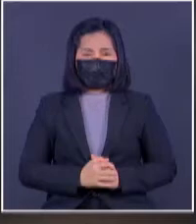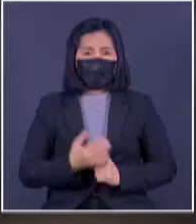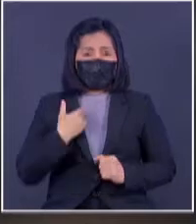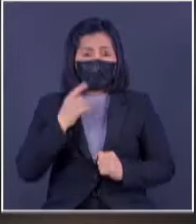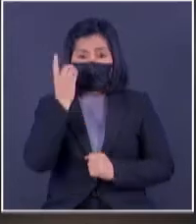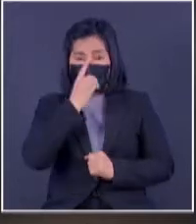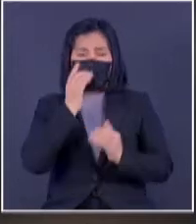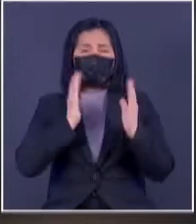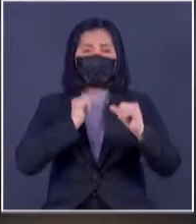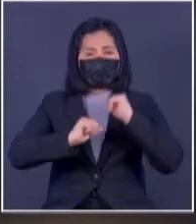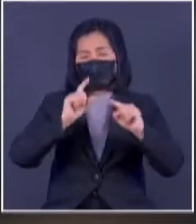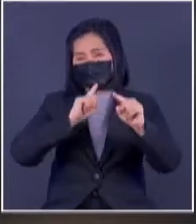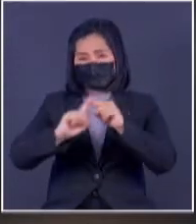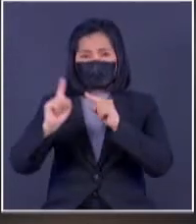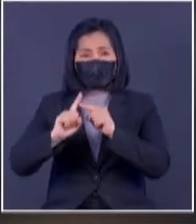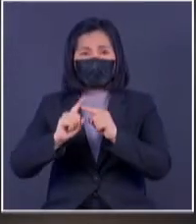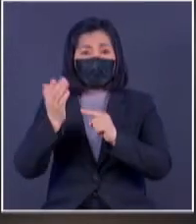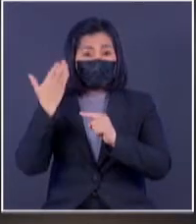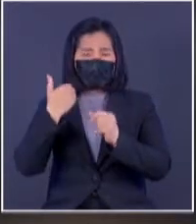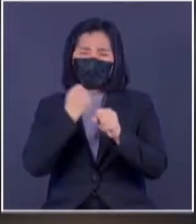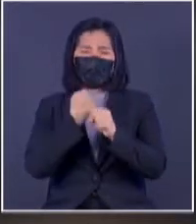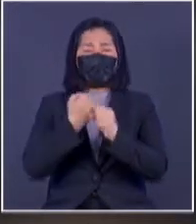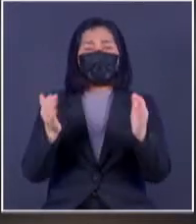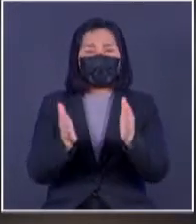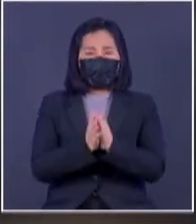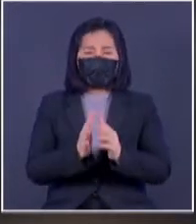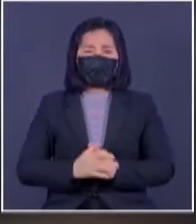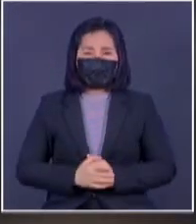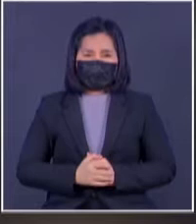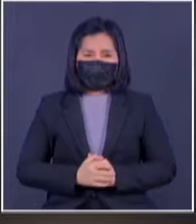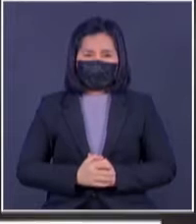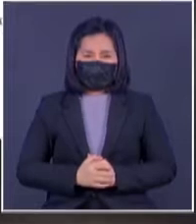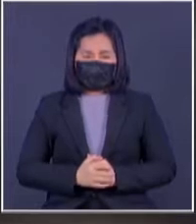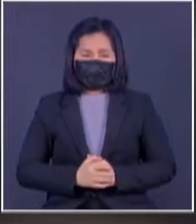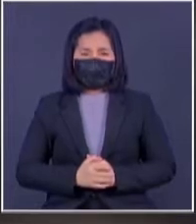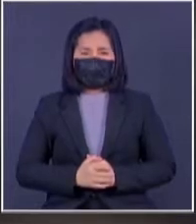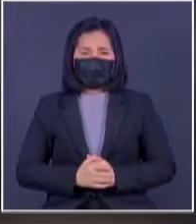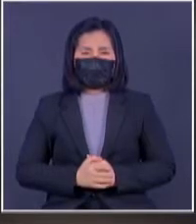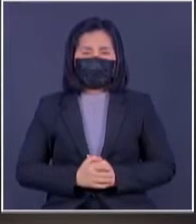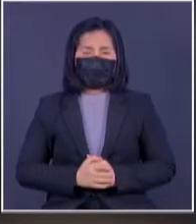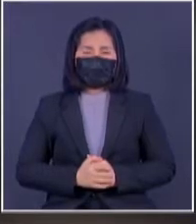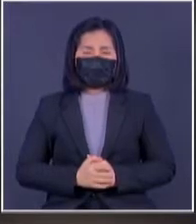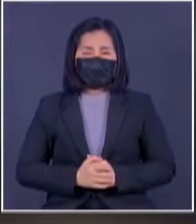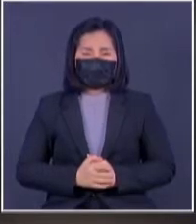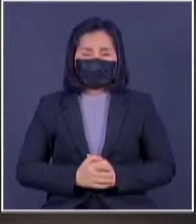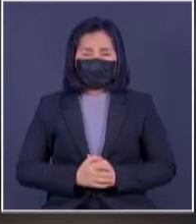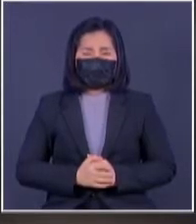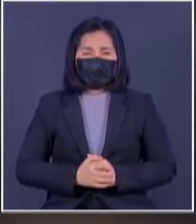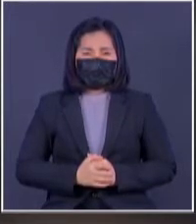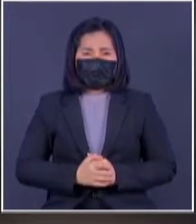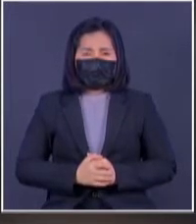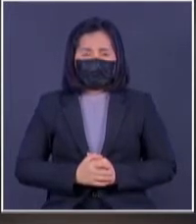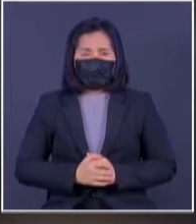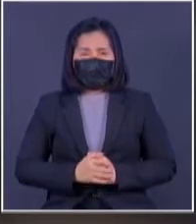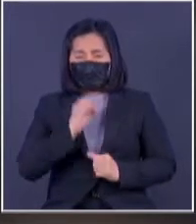เพื่อนๆนักแสดงอีกหลายท่านที่ได้ใกล้ชิดกับคุณแพนเค้กในช่วงคลาสเวิร์กช็อปการแสดงของหม่อมน้อยนะครับที่ต่างก็ทยอยออ